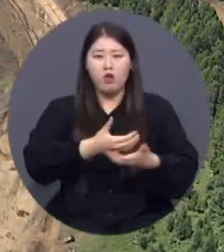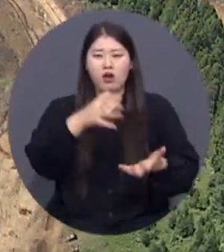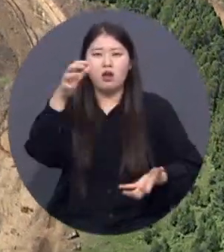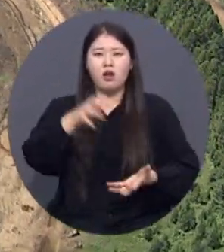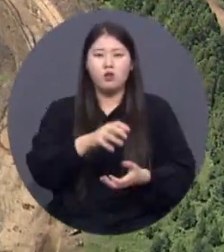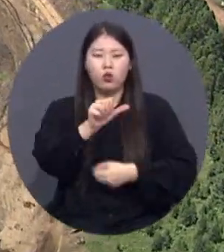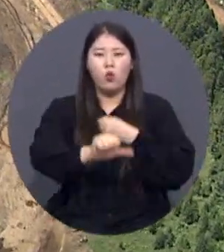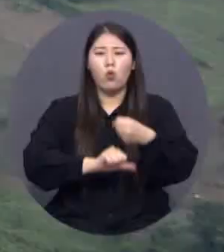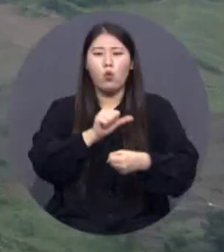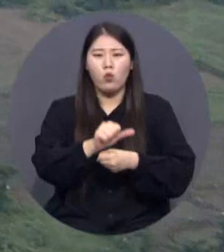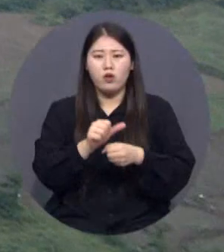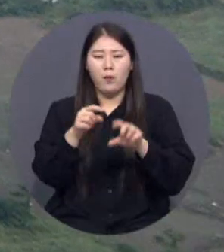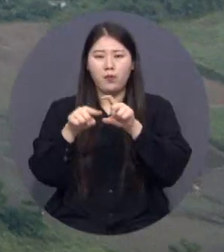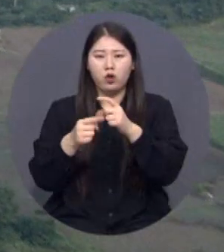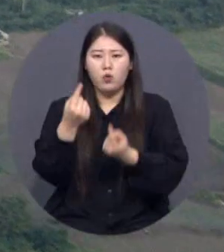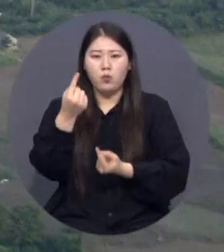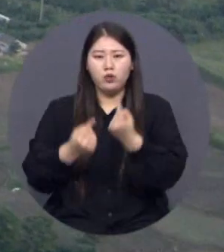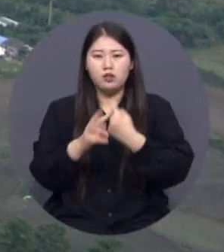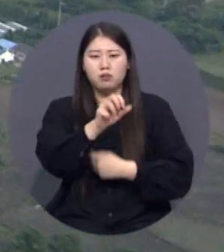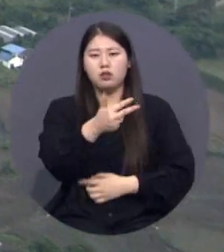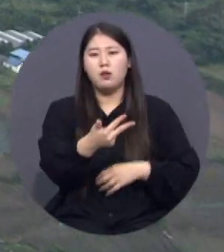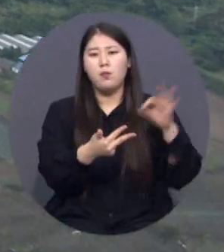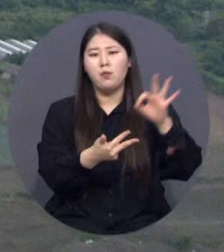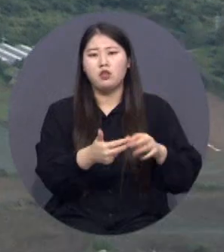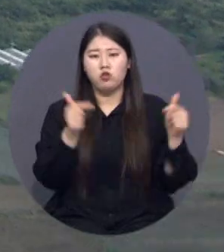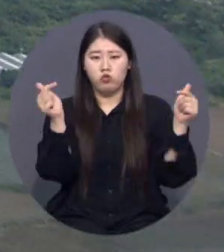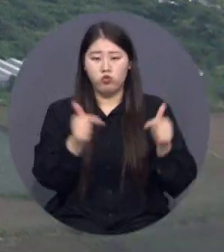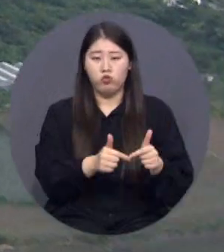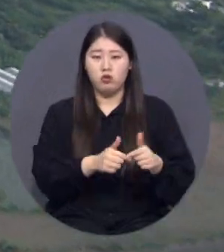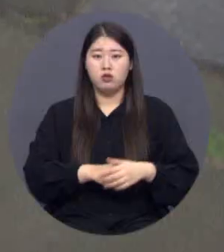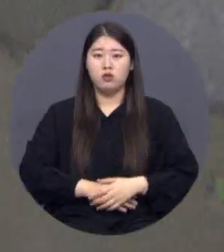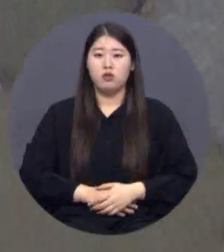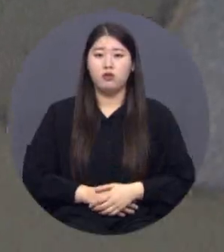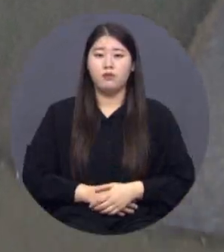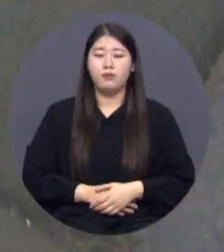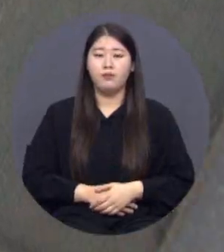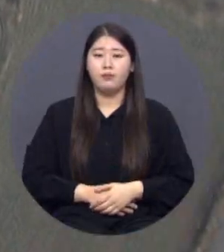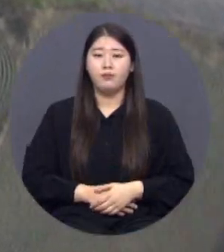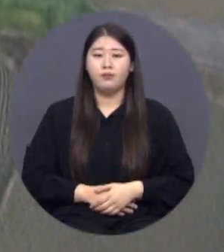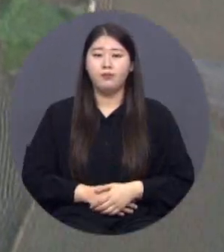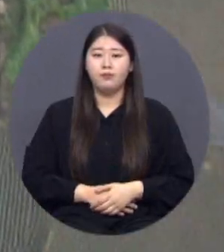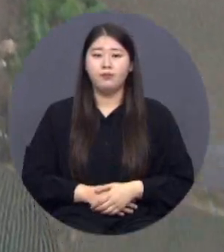최근 5년 평균보다 37%나 줄었습니다